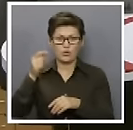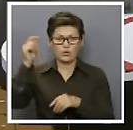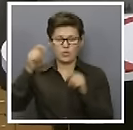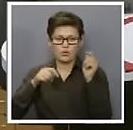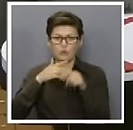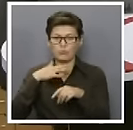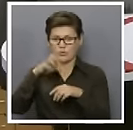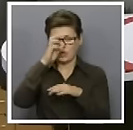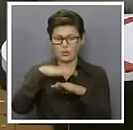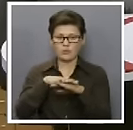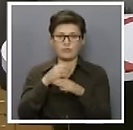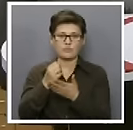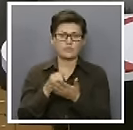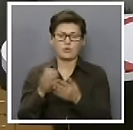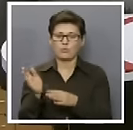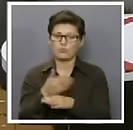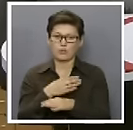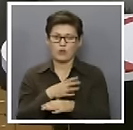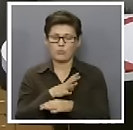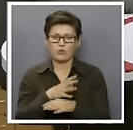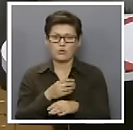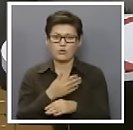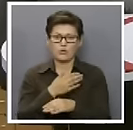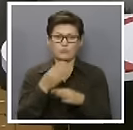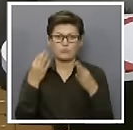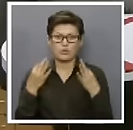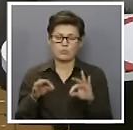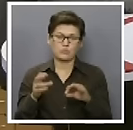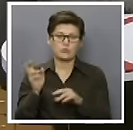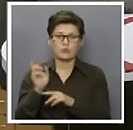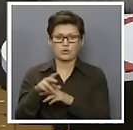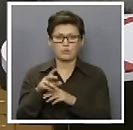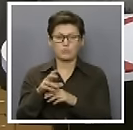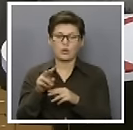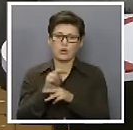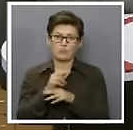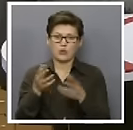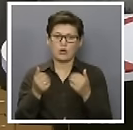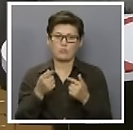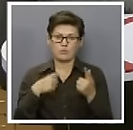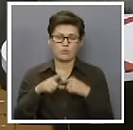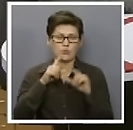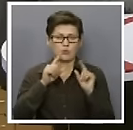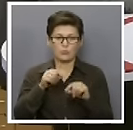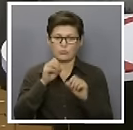деген елдермен визасын алып тастаған қазіргі уақытта олар. Біз еркін түрде келіп, кіріп, еміңізді алып қайта аласыз.